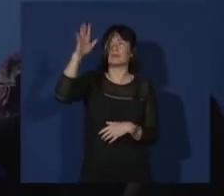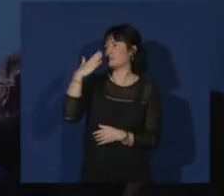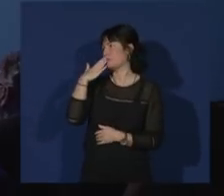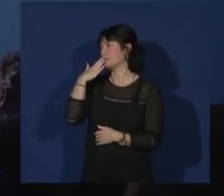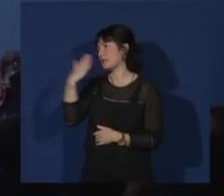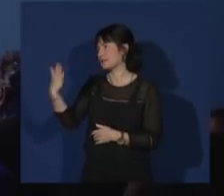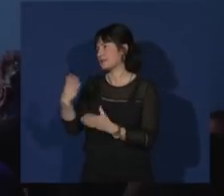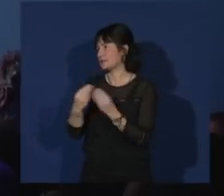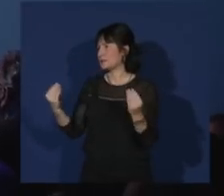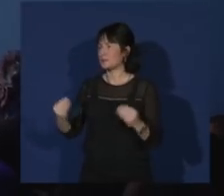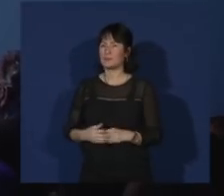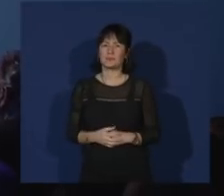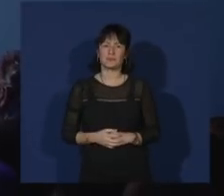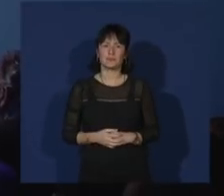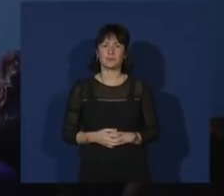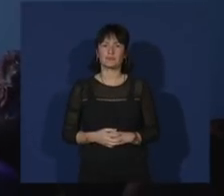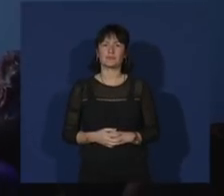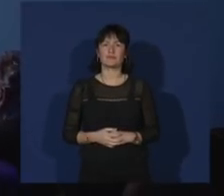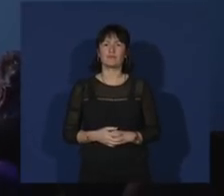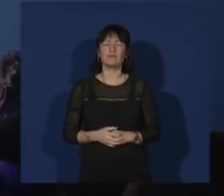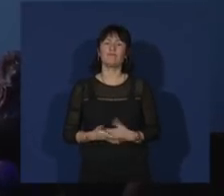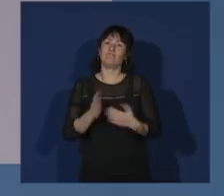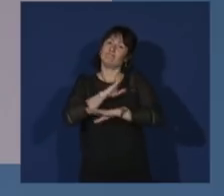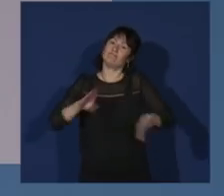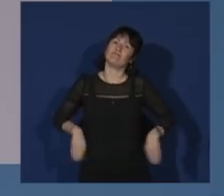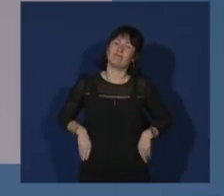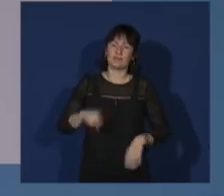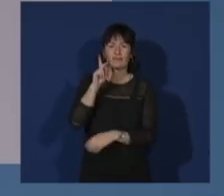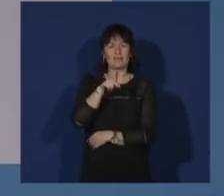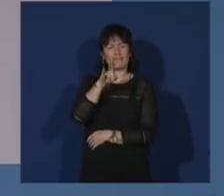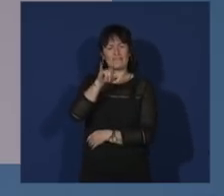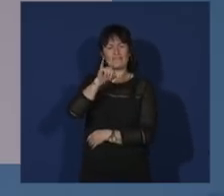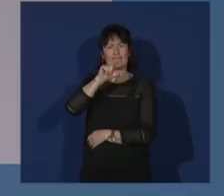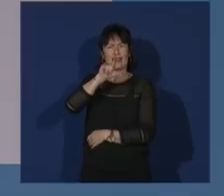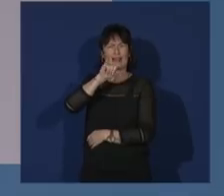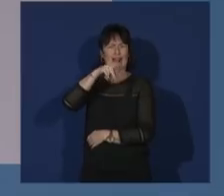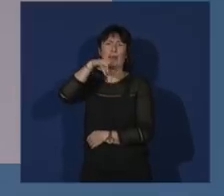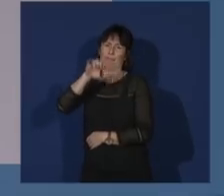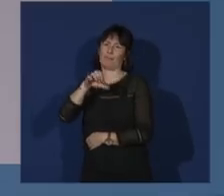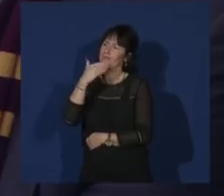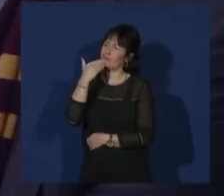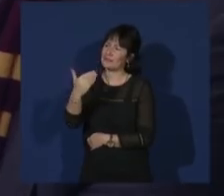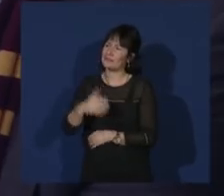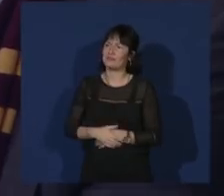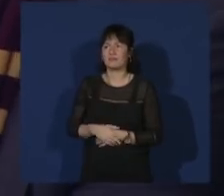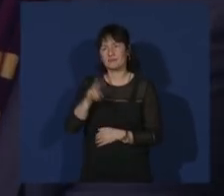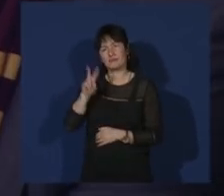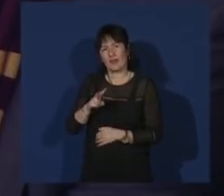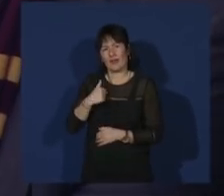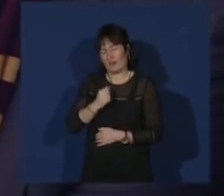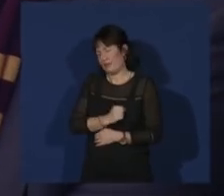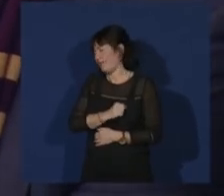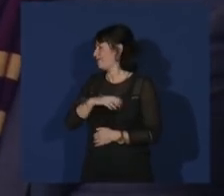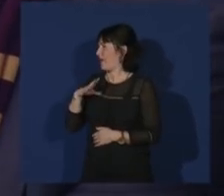toi. Et enfin, Philippe, merci. Je te l'ai dit, c'est un honneur que